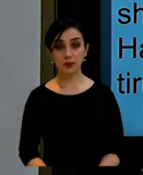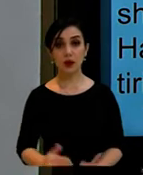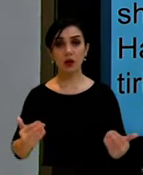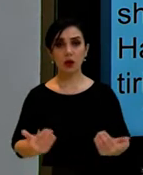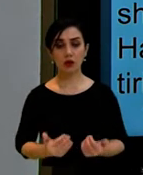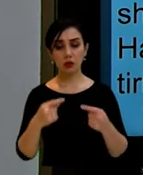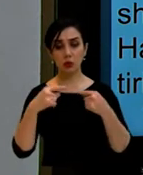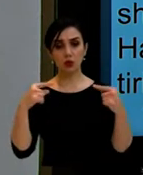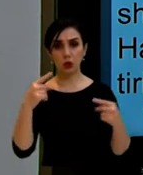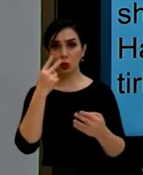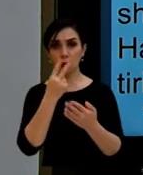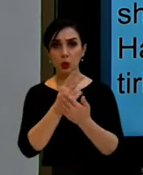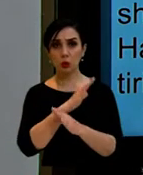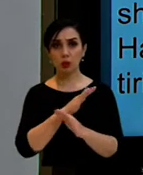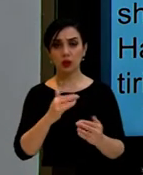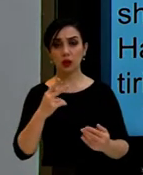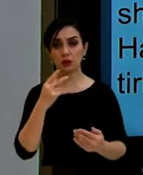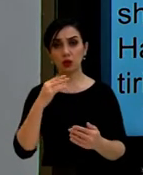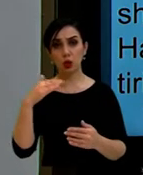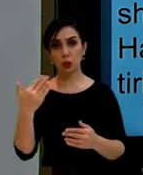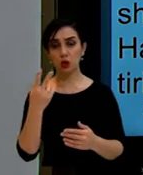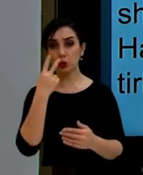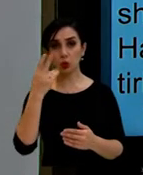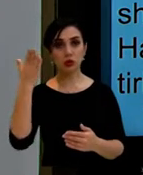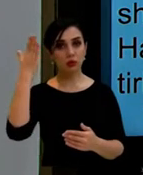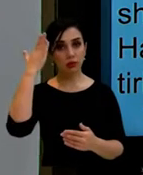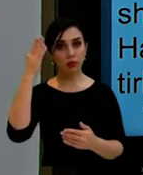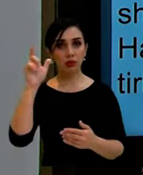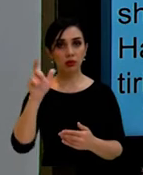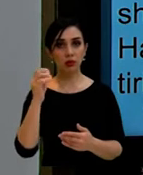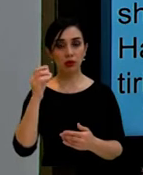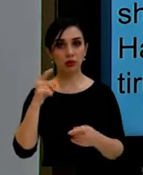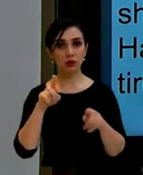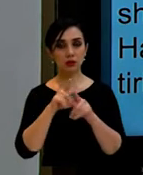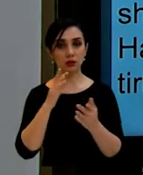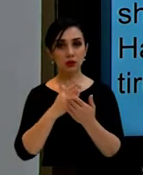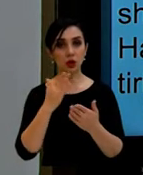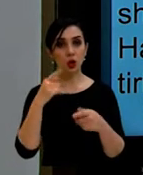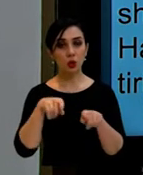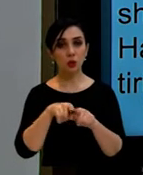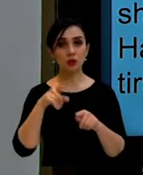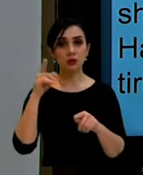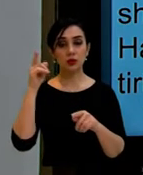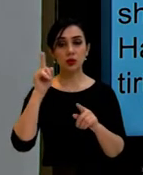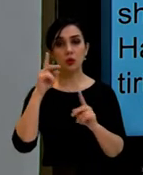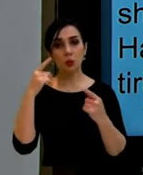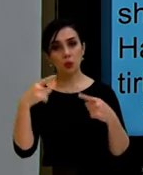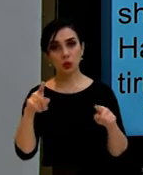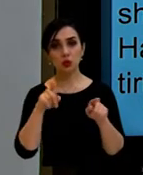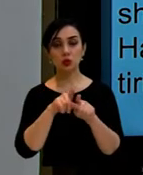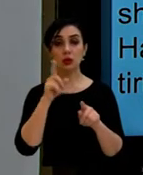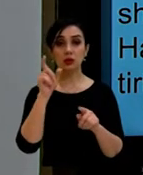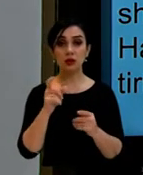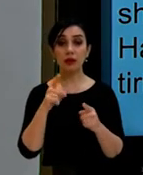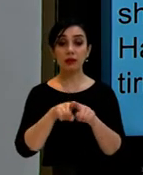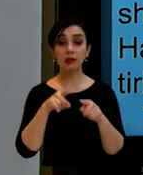Hayotning boshqalar ko'rmagan tomonini ko'rish talant. Haqiqiy iste'dod boshqalar ko'rmagan narsani topadi va